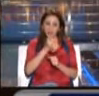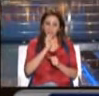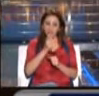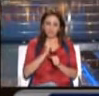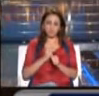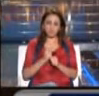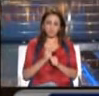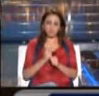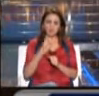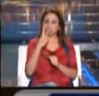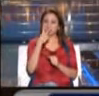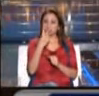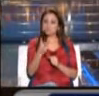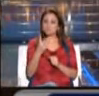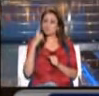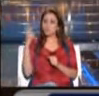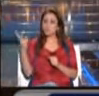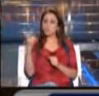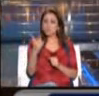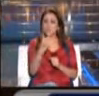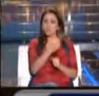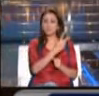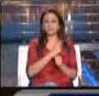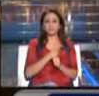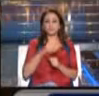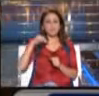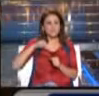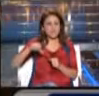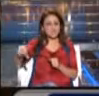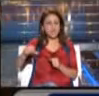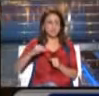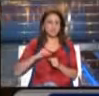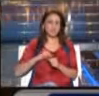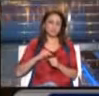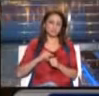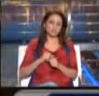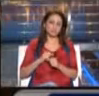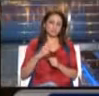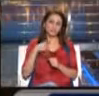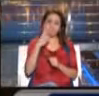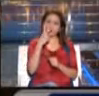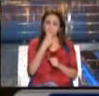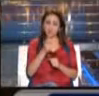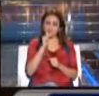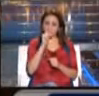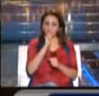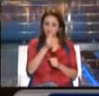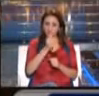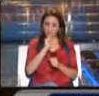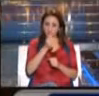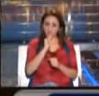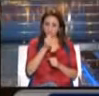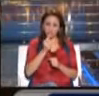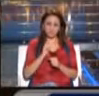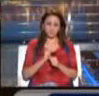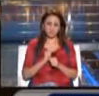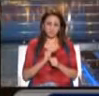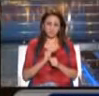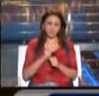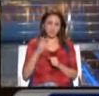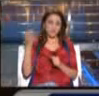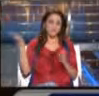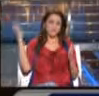اللي هو يشوف حاجات كتير معينه سواء فساد او لكن انا شايف الاعلام في دور سلبي الفتره